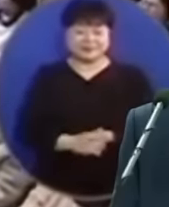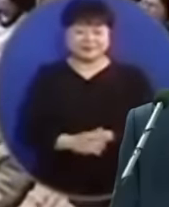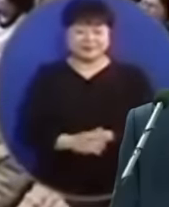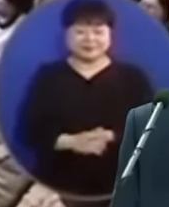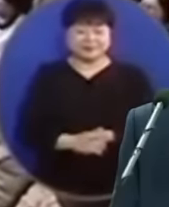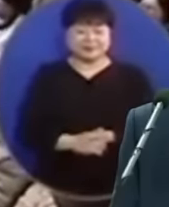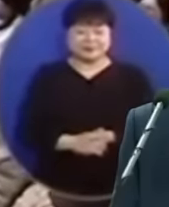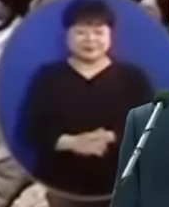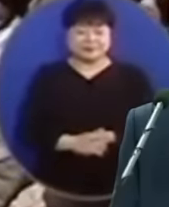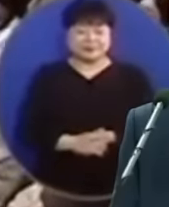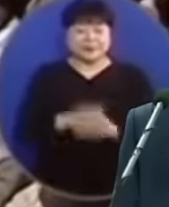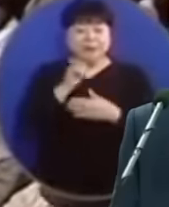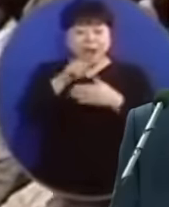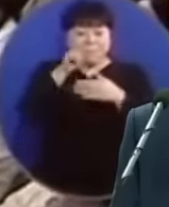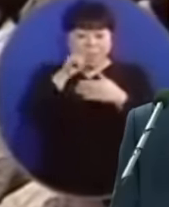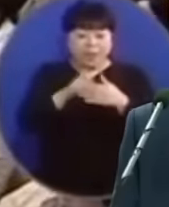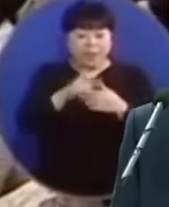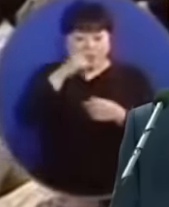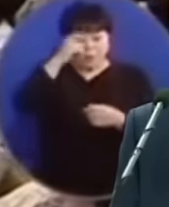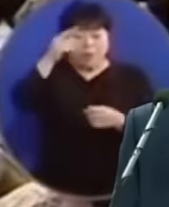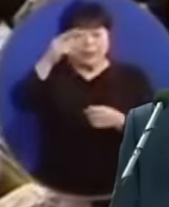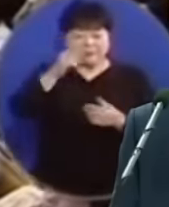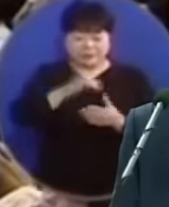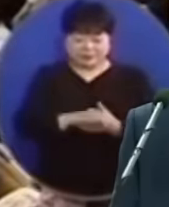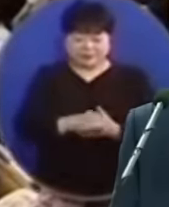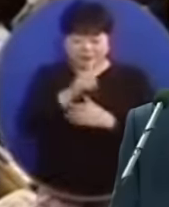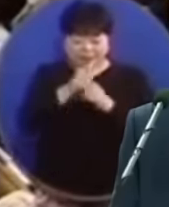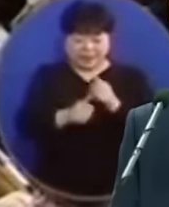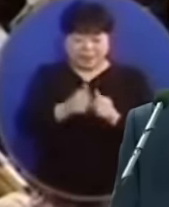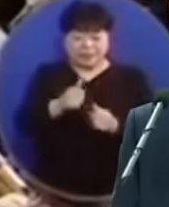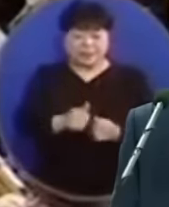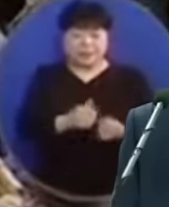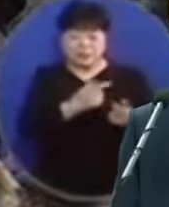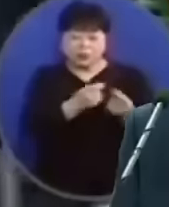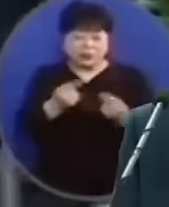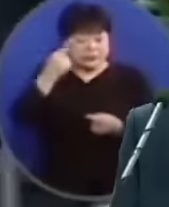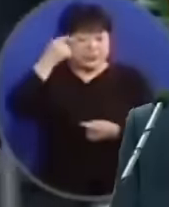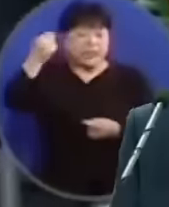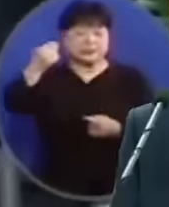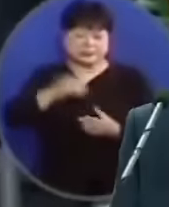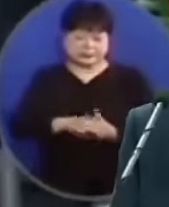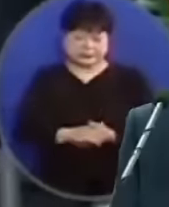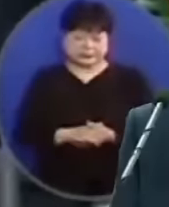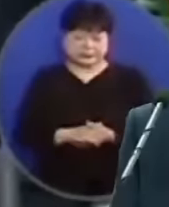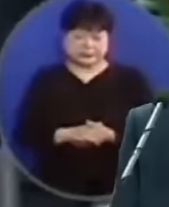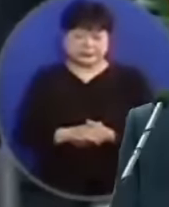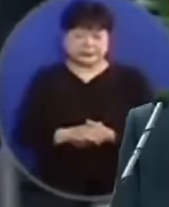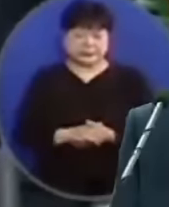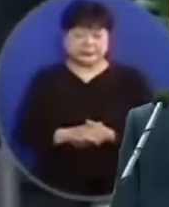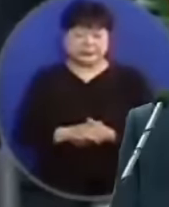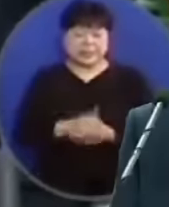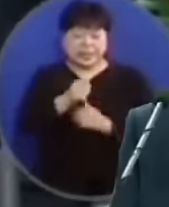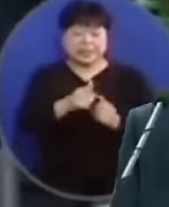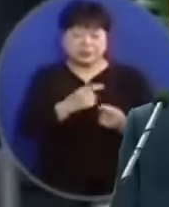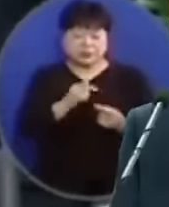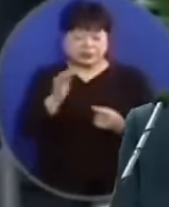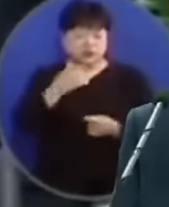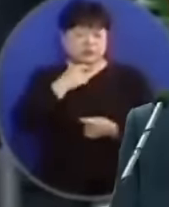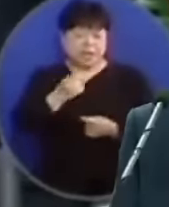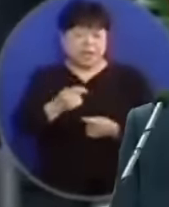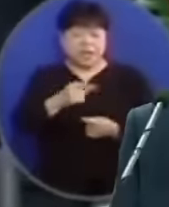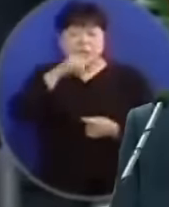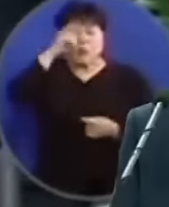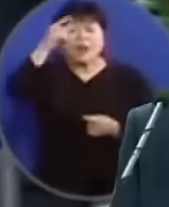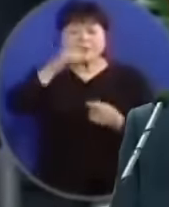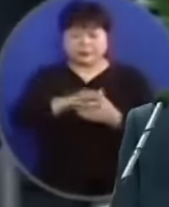것입니다. 우리가 마음속에 교만하다는 것은 하나님과 동등함을 들려는 것입니다. 나도 하나님처럼 똑같이 되겠다.